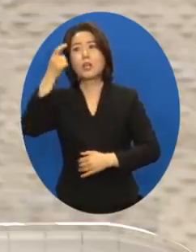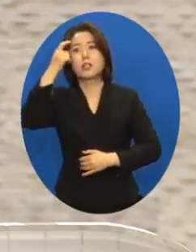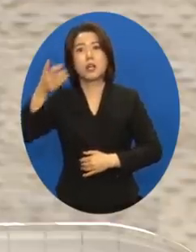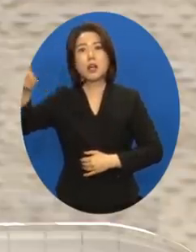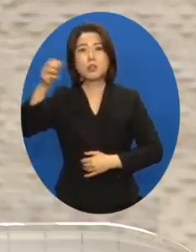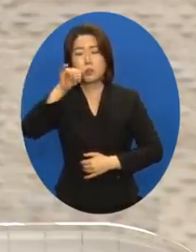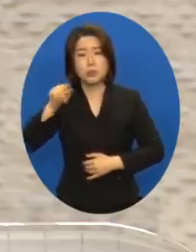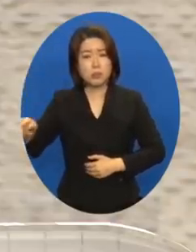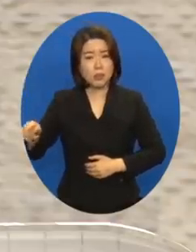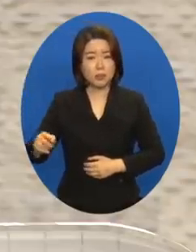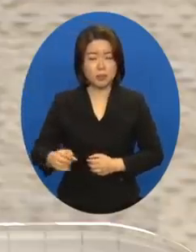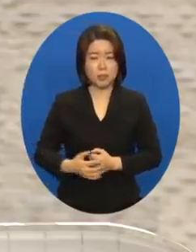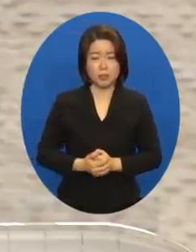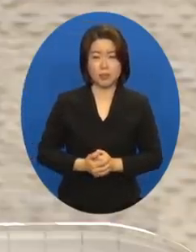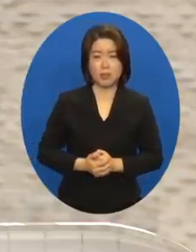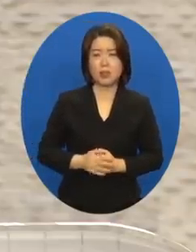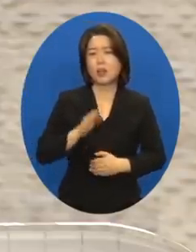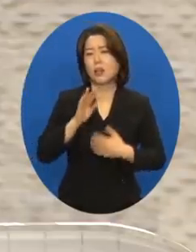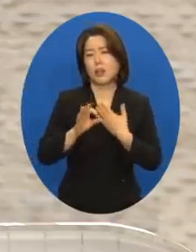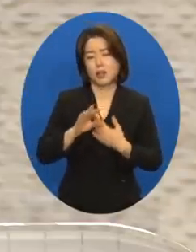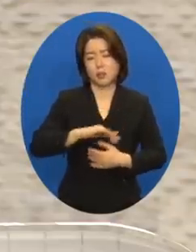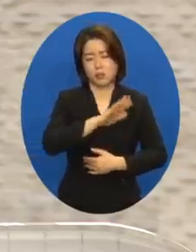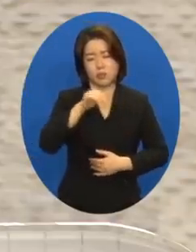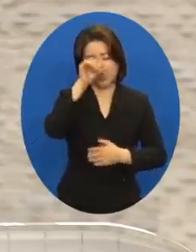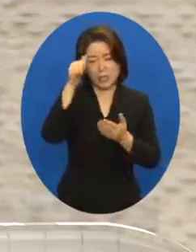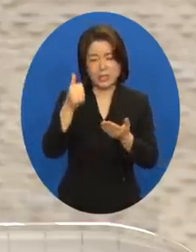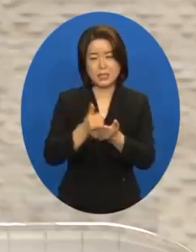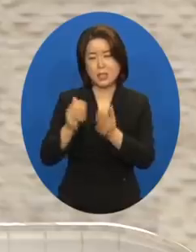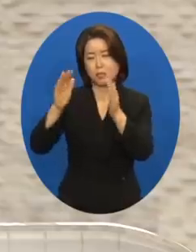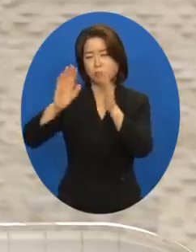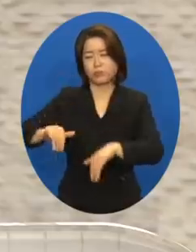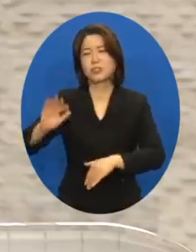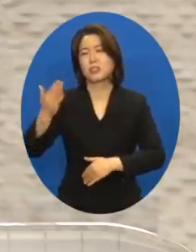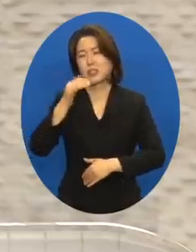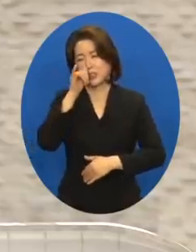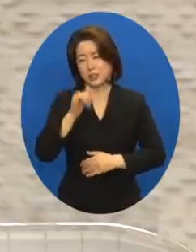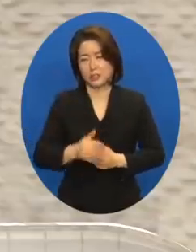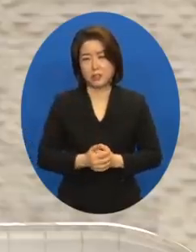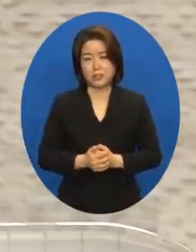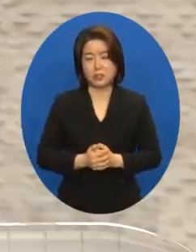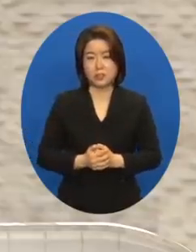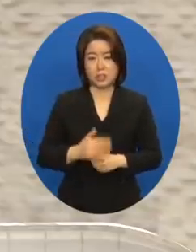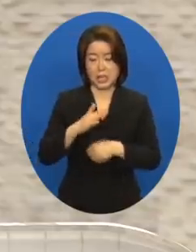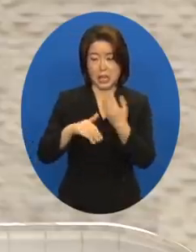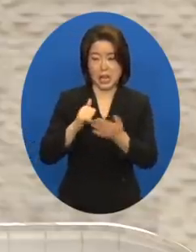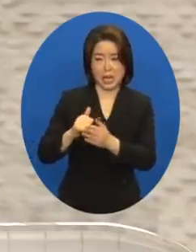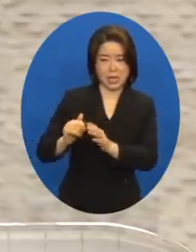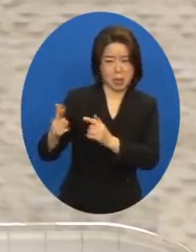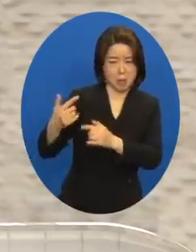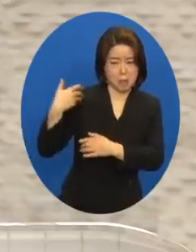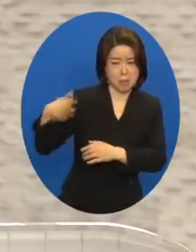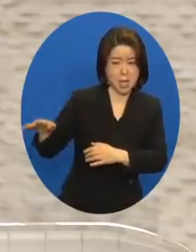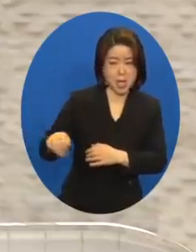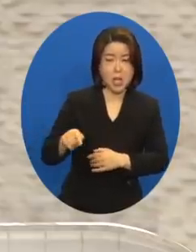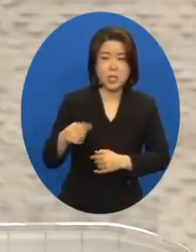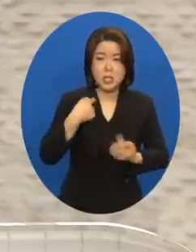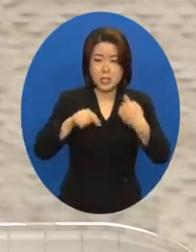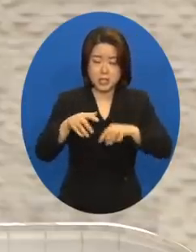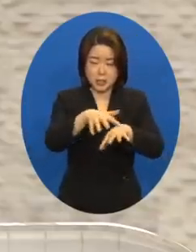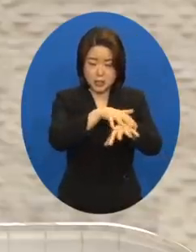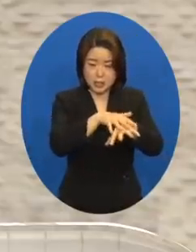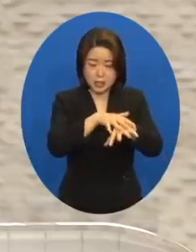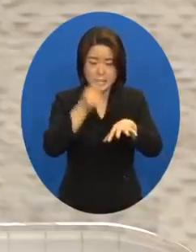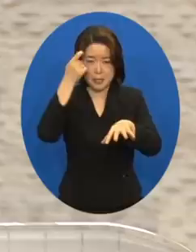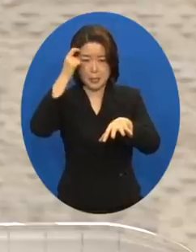그러면 우리 인생을 그리고 무너지게 돼 있어요 하나님을 부인한 정치체제 이념이